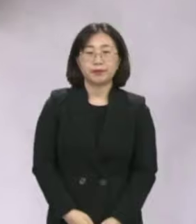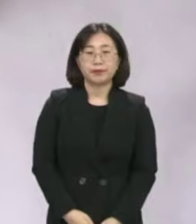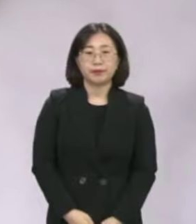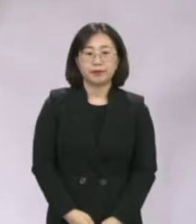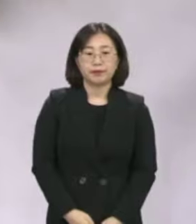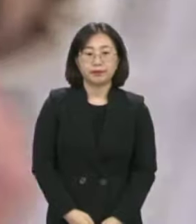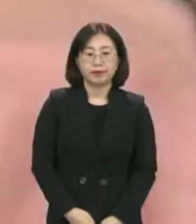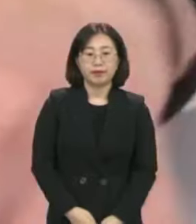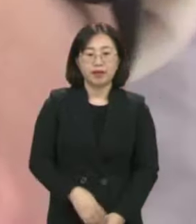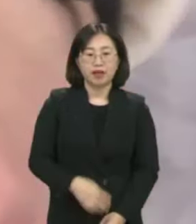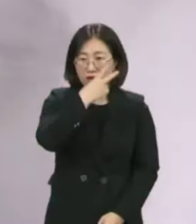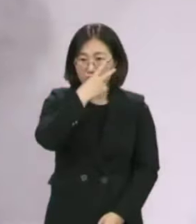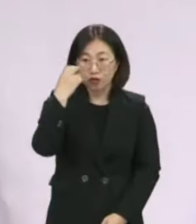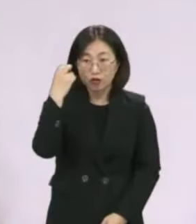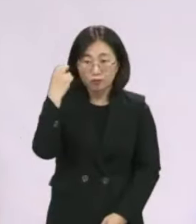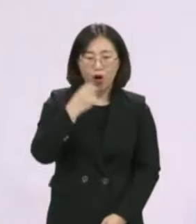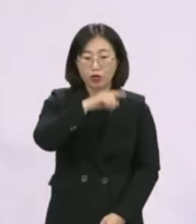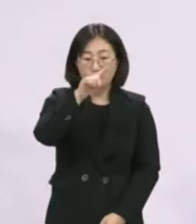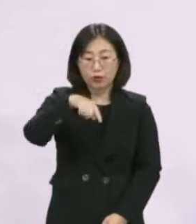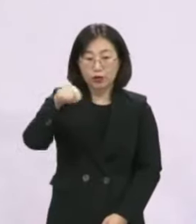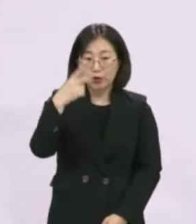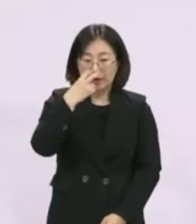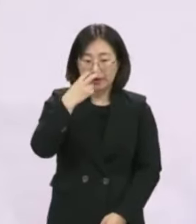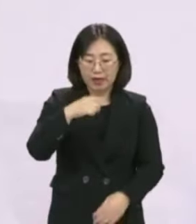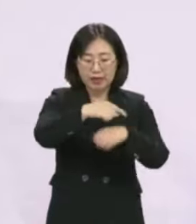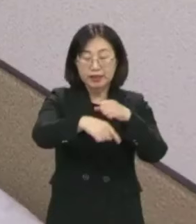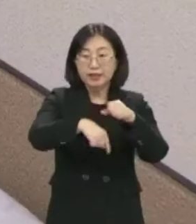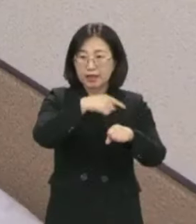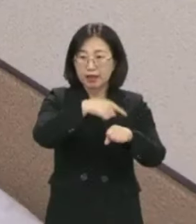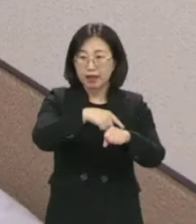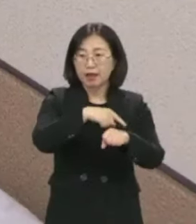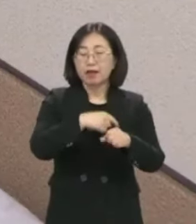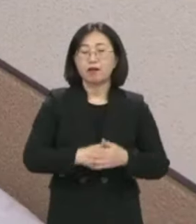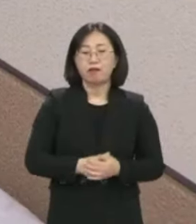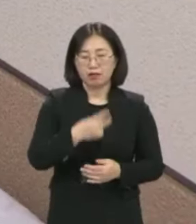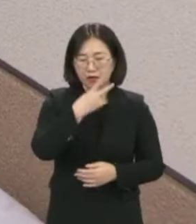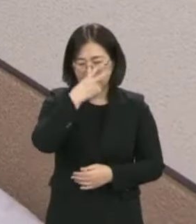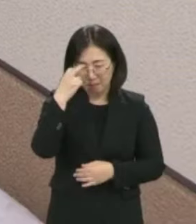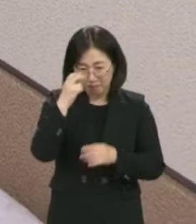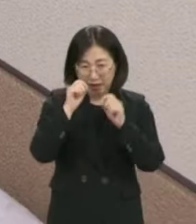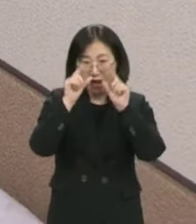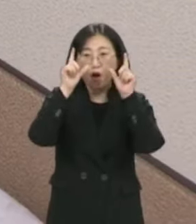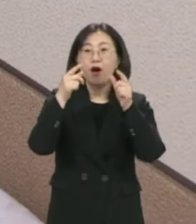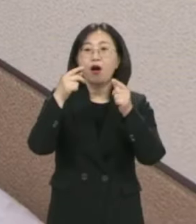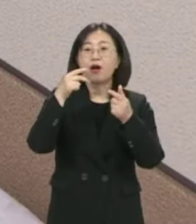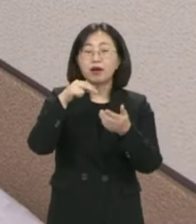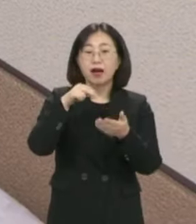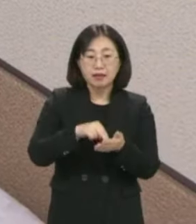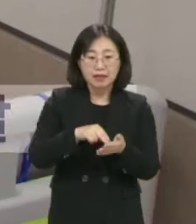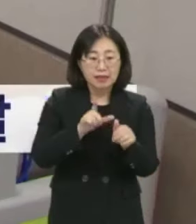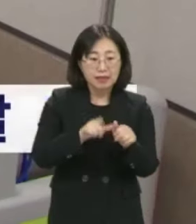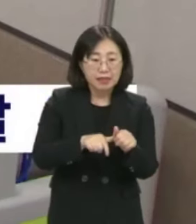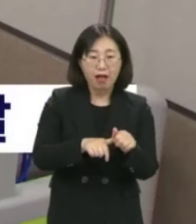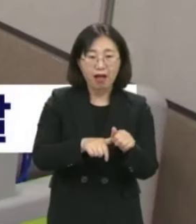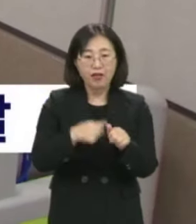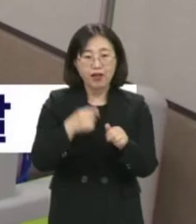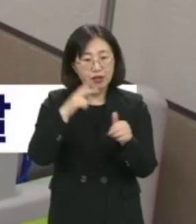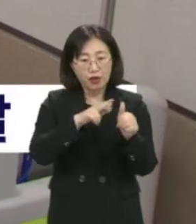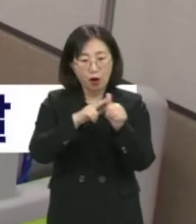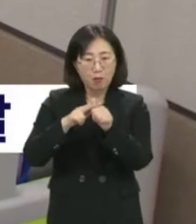수면 주기를 계속 관찰하는 시계형 기계입니다 잠이 들고 깨는 시간과 수면의 질 등의 정보가